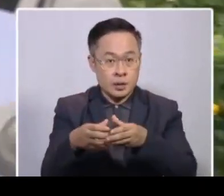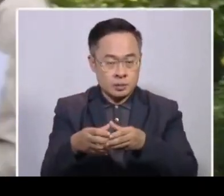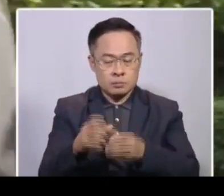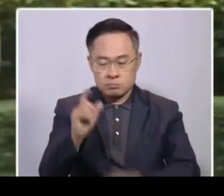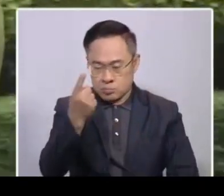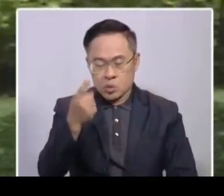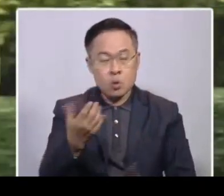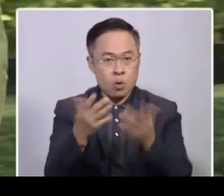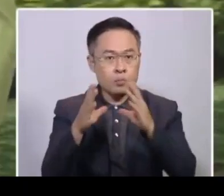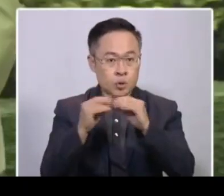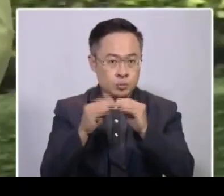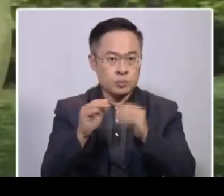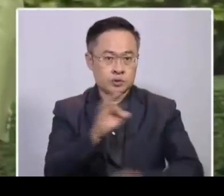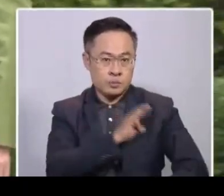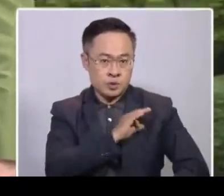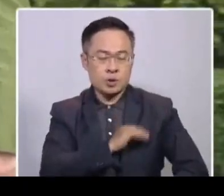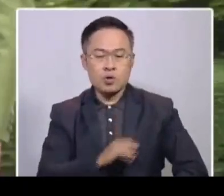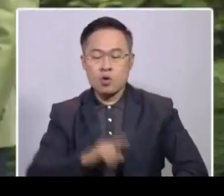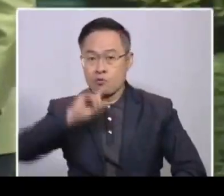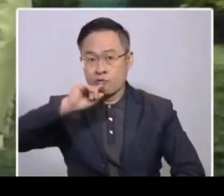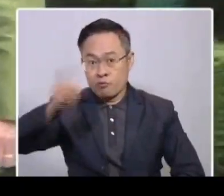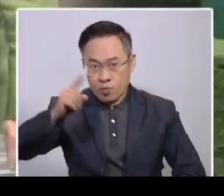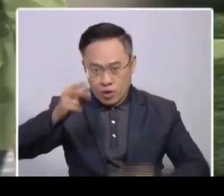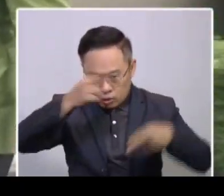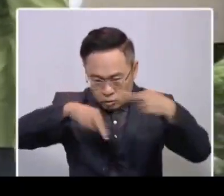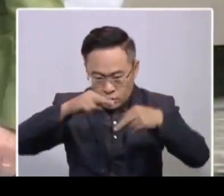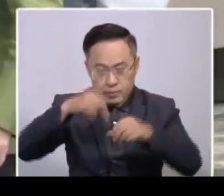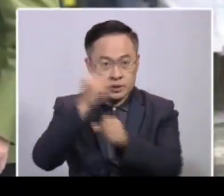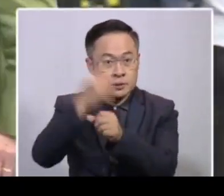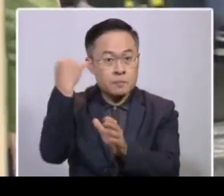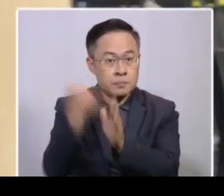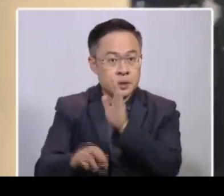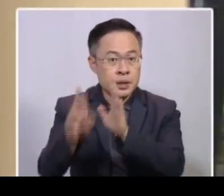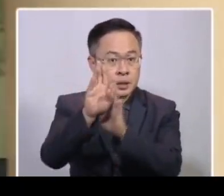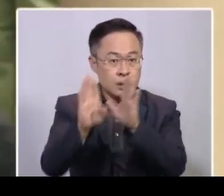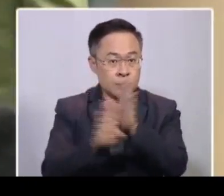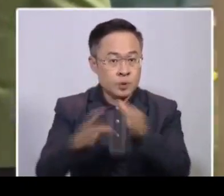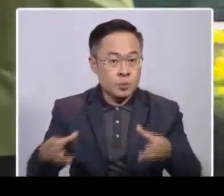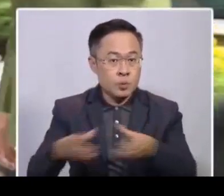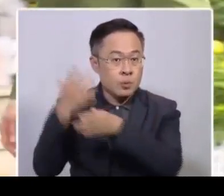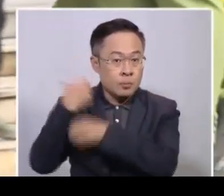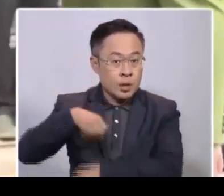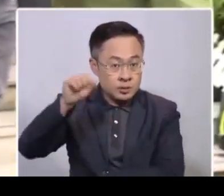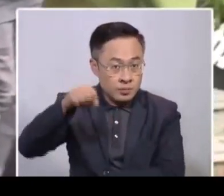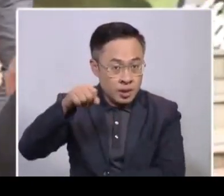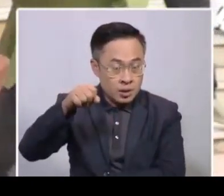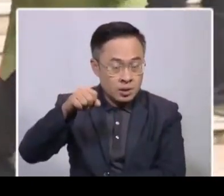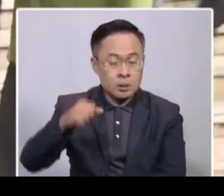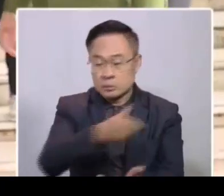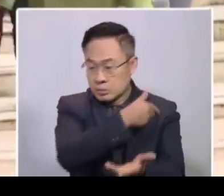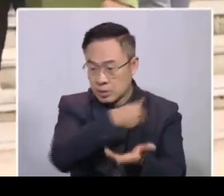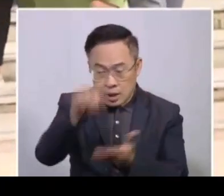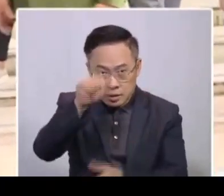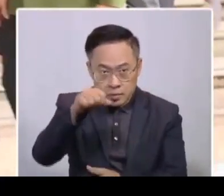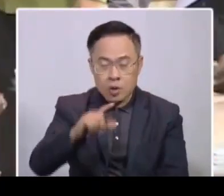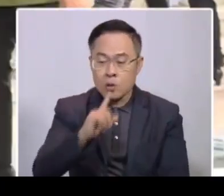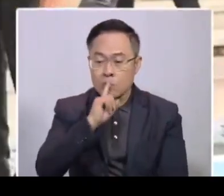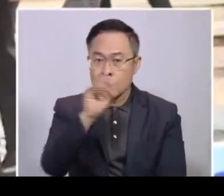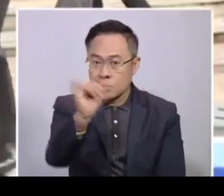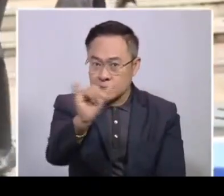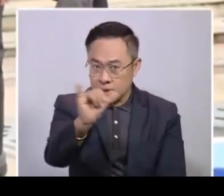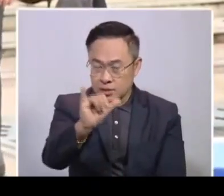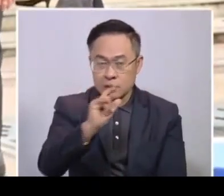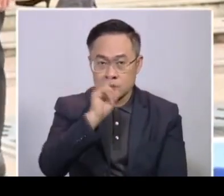จสอบหรือสอบสวนตามข้อบังคับพรรคก็จะดำเนินการแต่ไม่ยืนยันถึงกับจะขับออกจากพรรคหรือไม่อย่างไรก็ตามนายจุรินทร์นั้น